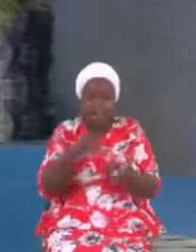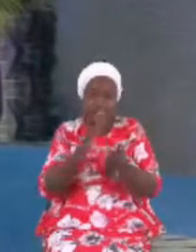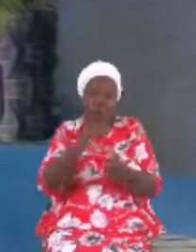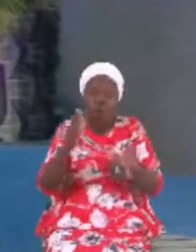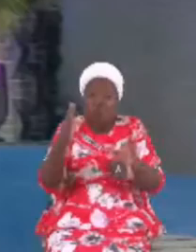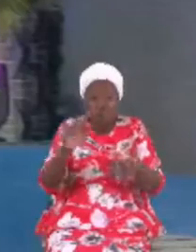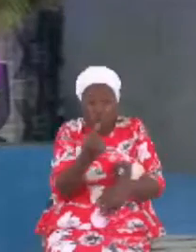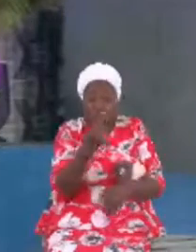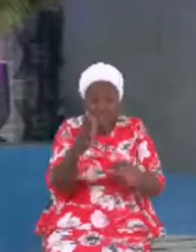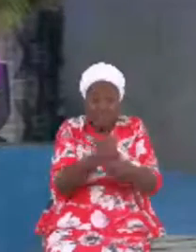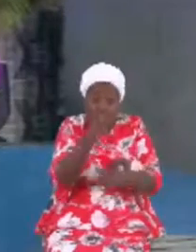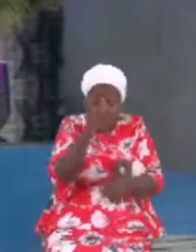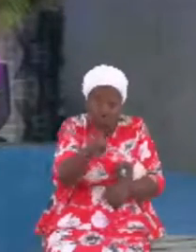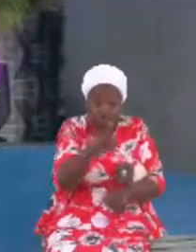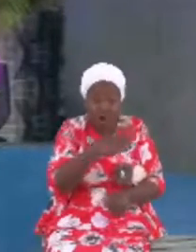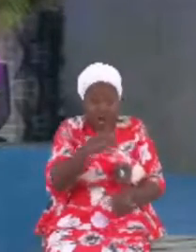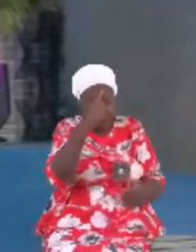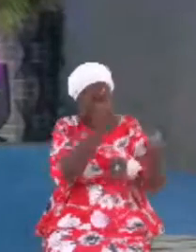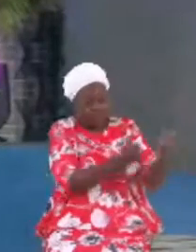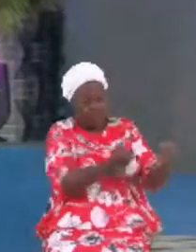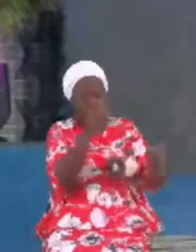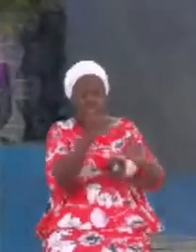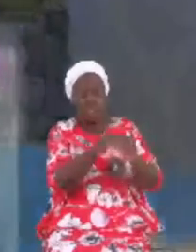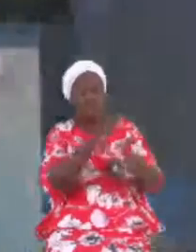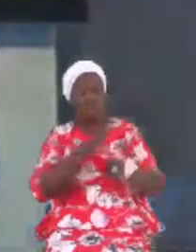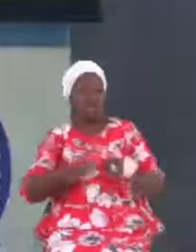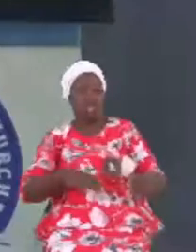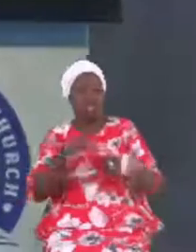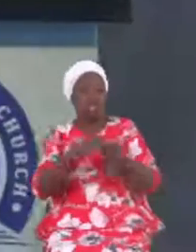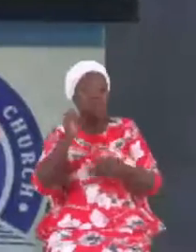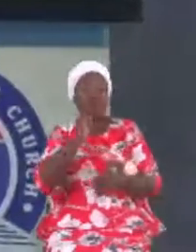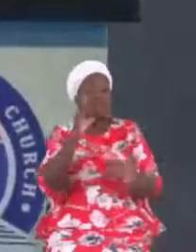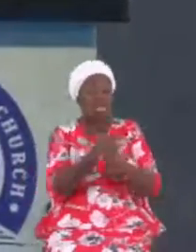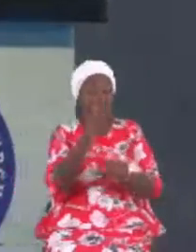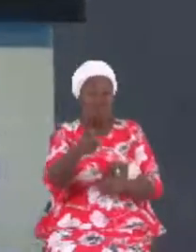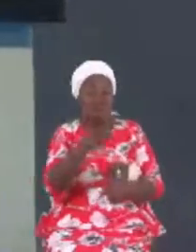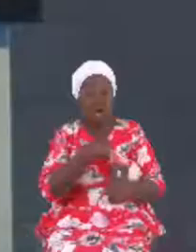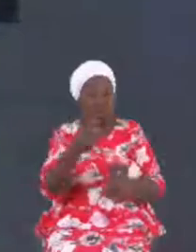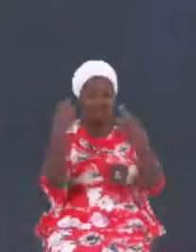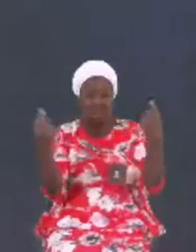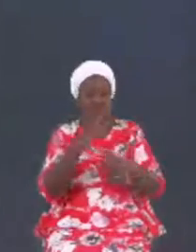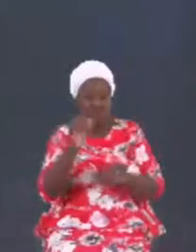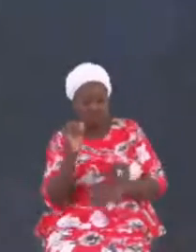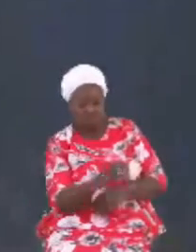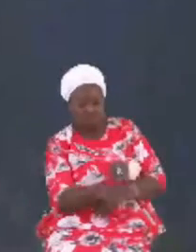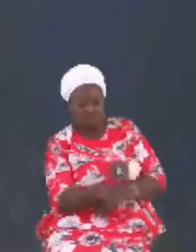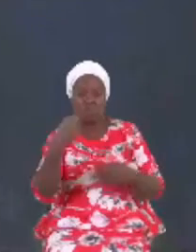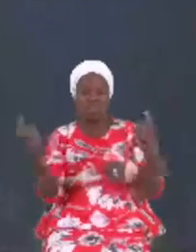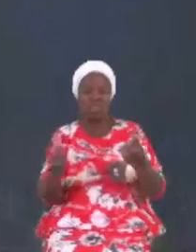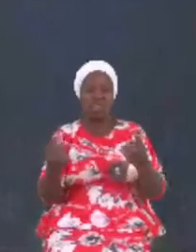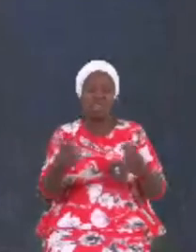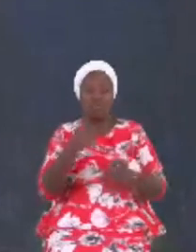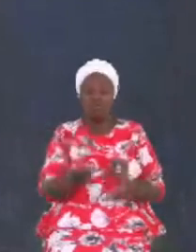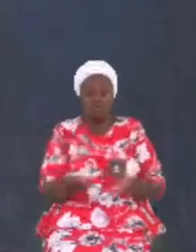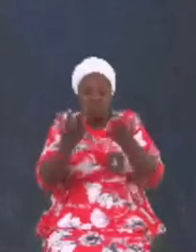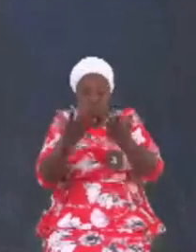Ça ne peut te prendre que toi seul et la foi en Christ. Ça ne peut pas te prendre avec tes péchés. Tu dois laisser tes péchés, tes